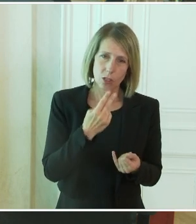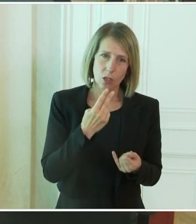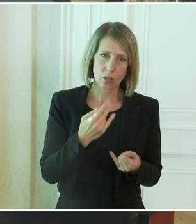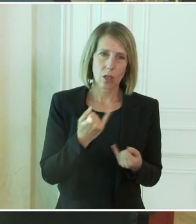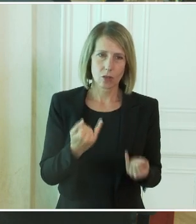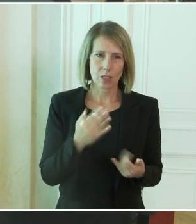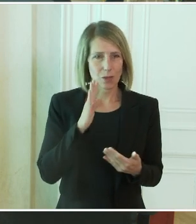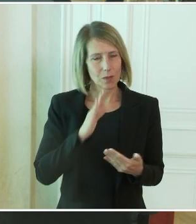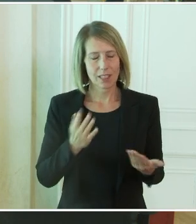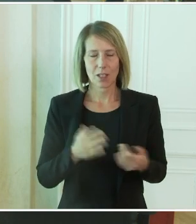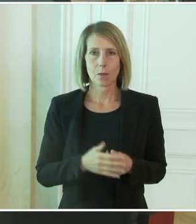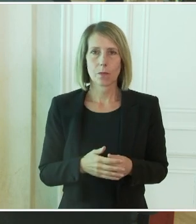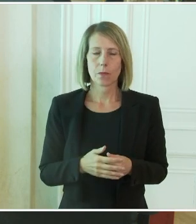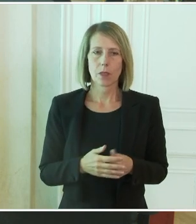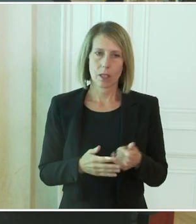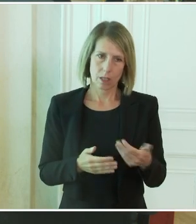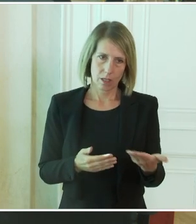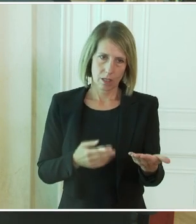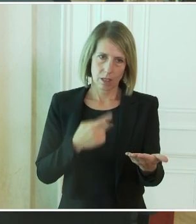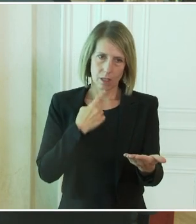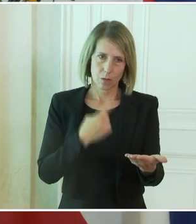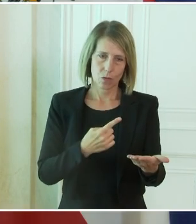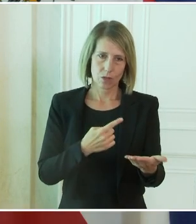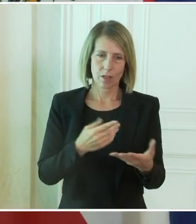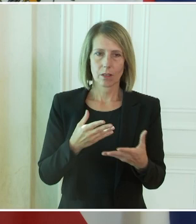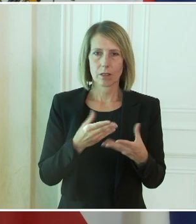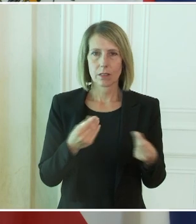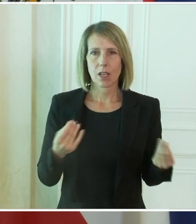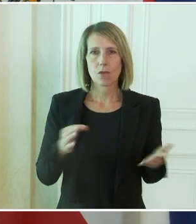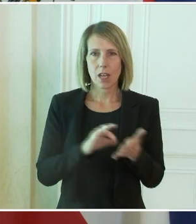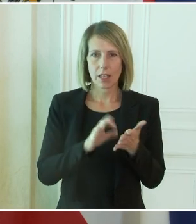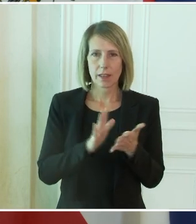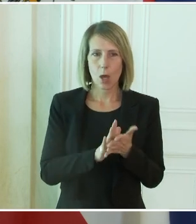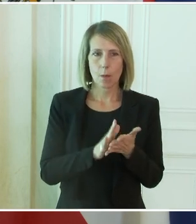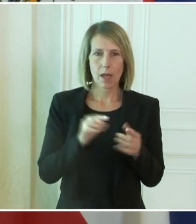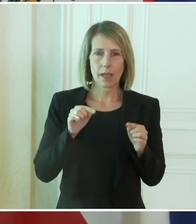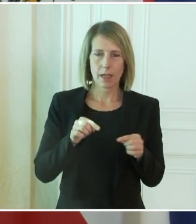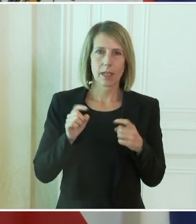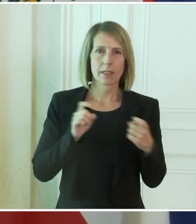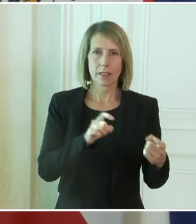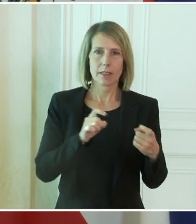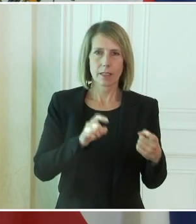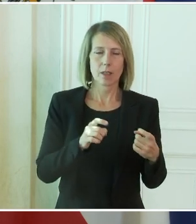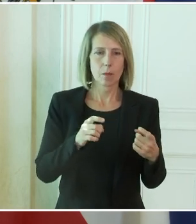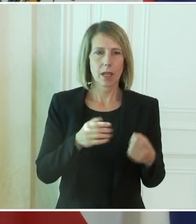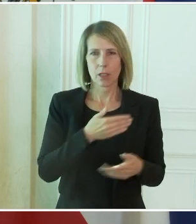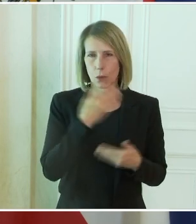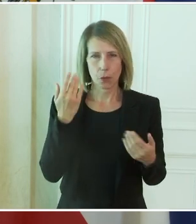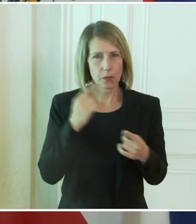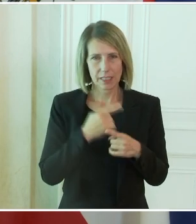aus? Vielen Dank. Zum Ersten muss ich Ihnen sagen, dass ich aufgrund sehr vieler Termine diese Debatte nicht im Detail verfolgt